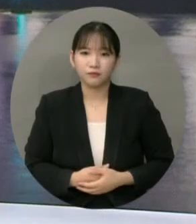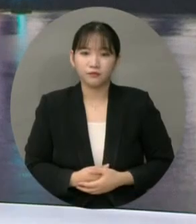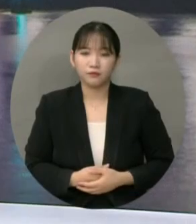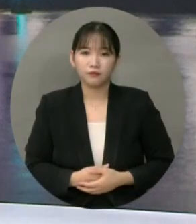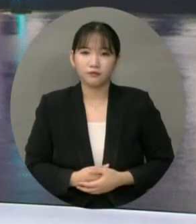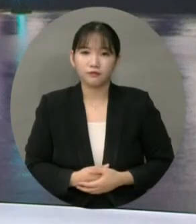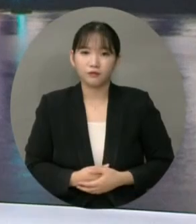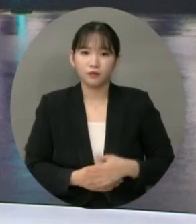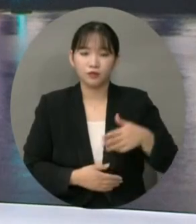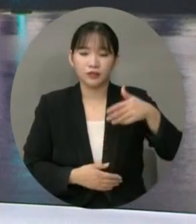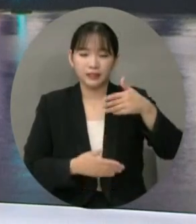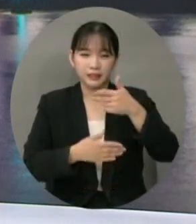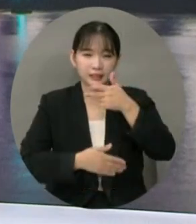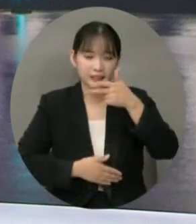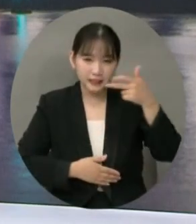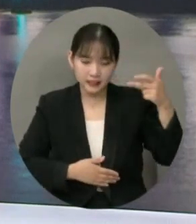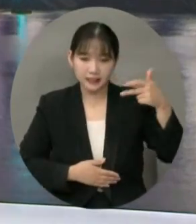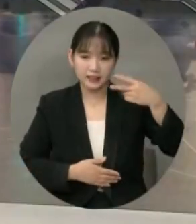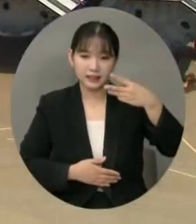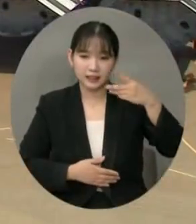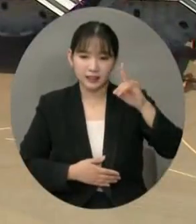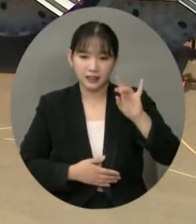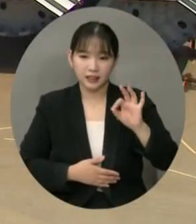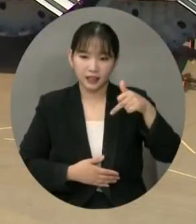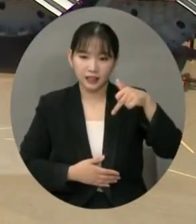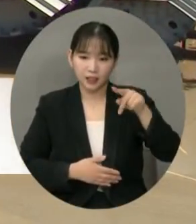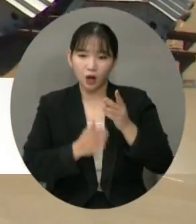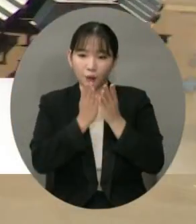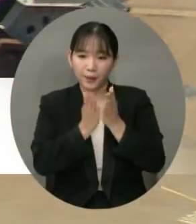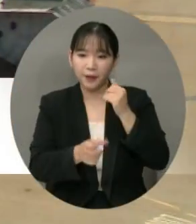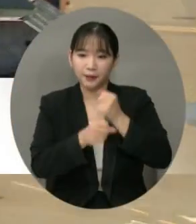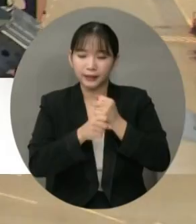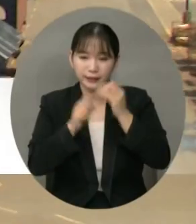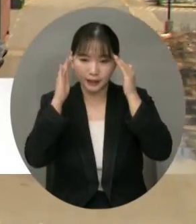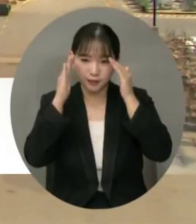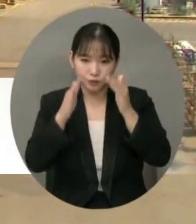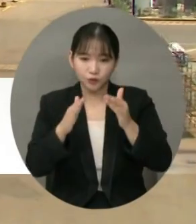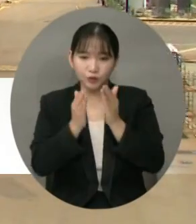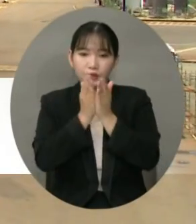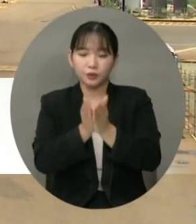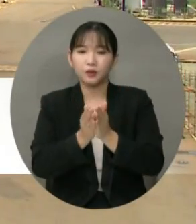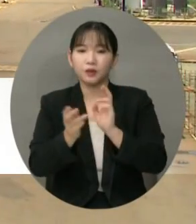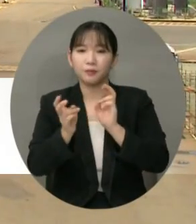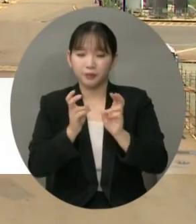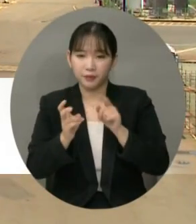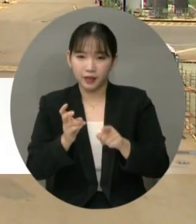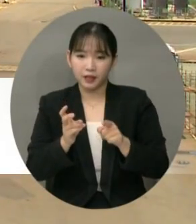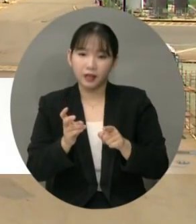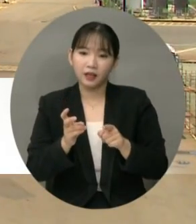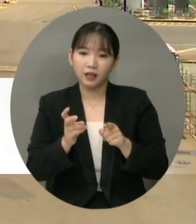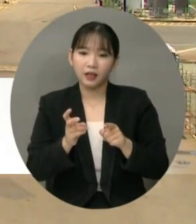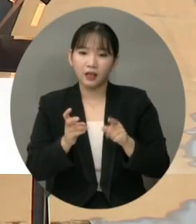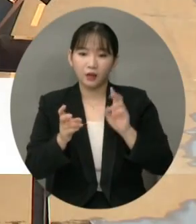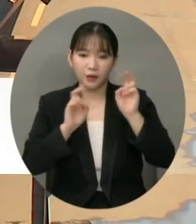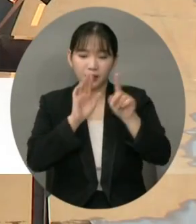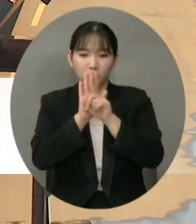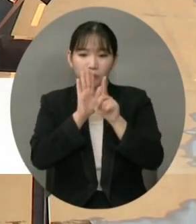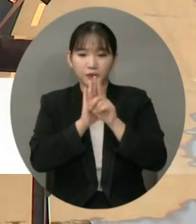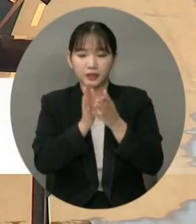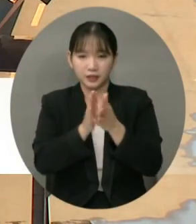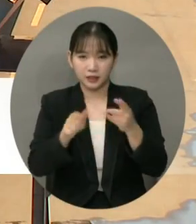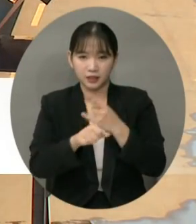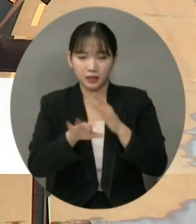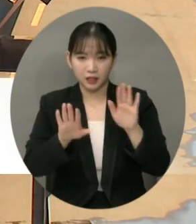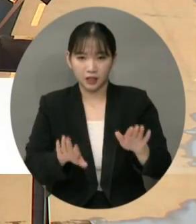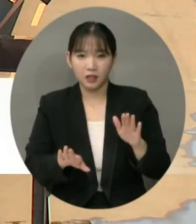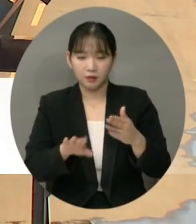중대형 탱커 선박을 주력으로 하는 대한 조선이 최근 실적 호조를 기반으로 기업 공개 작업에 나섰습니다 대한 조선의